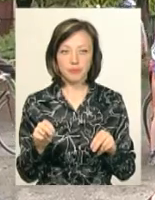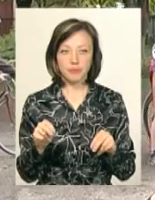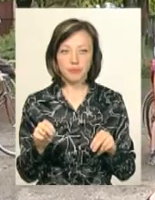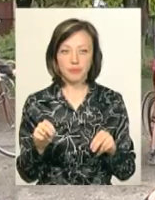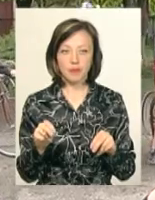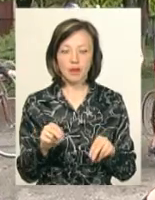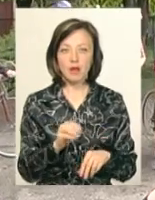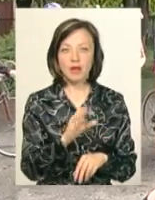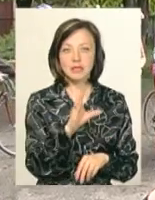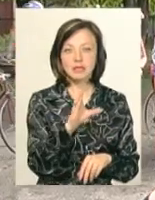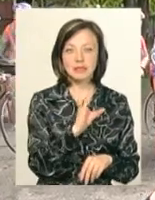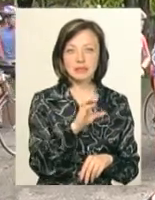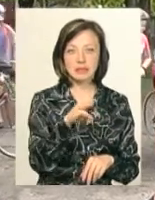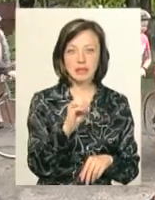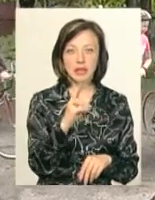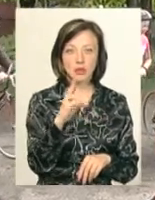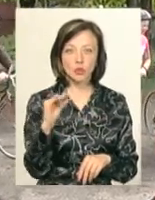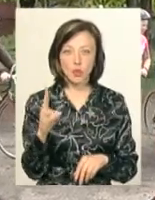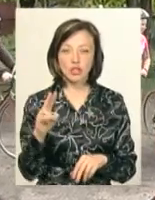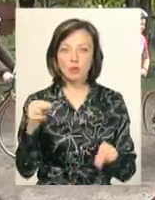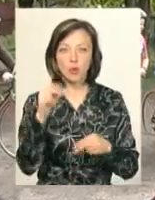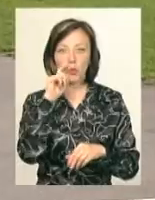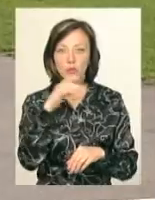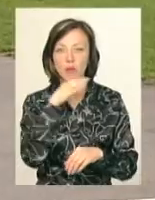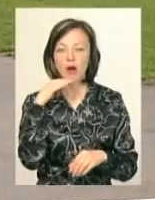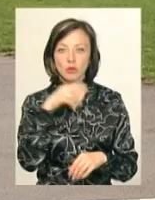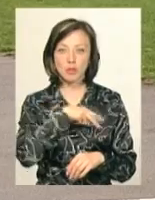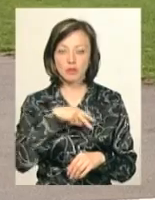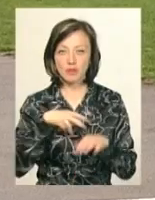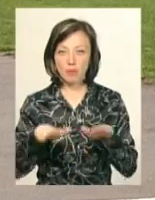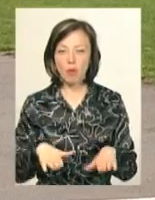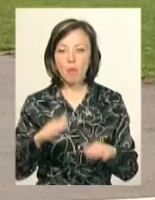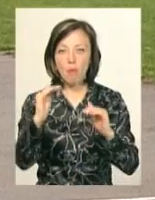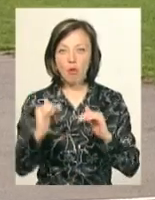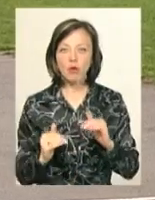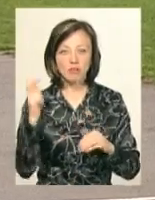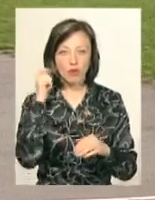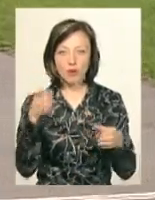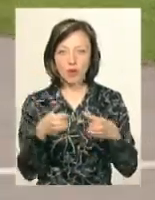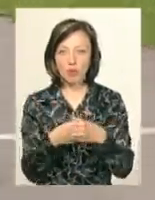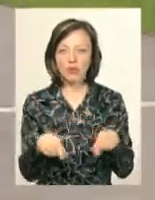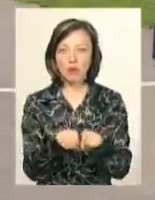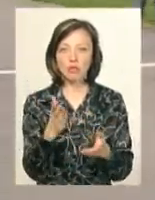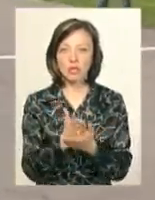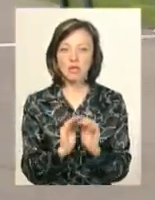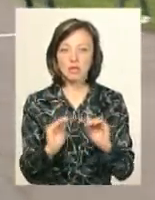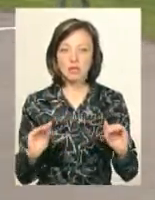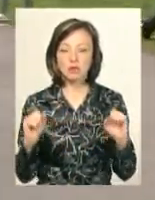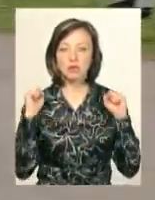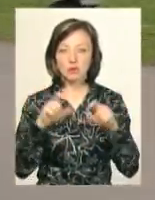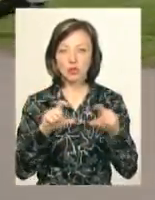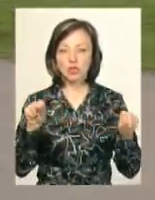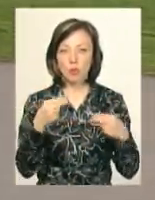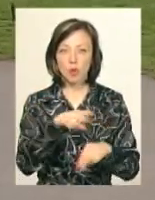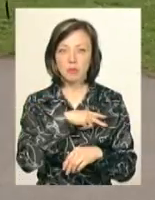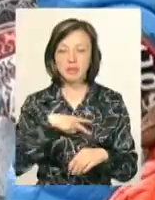Вадік Стецюк – чемпіон України і дуже багато призових місць. У молодшій віковій групі, каже Сергій Багацький, також є вихованці ДЮСШ, чемпіони